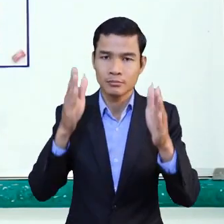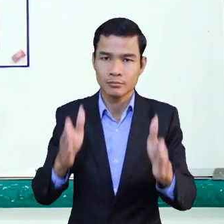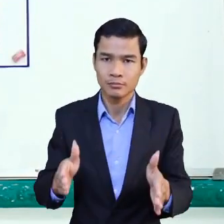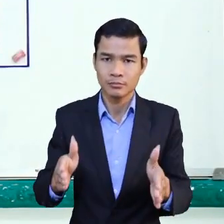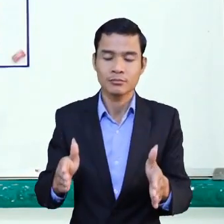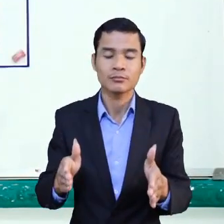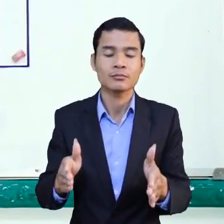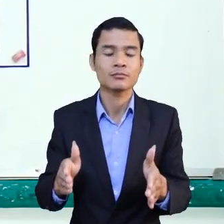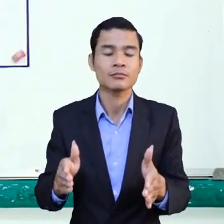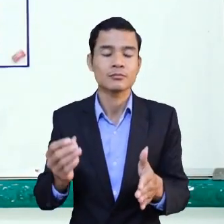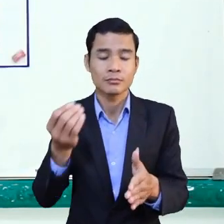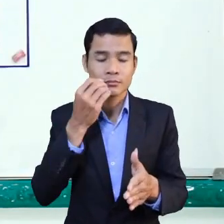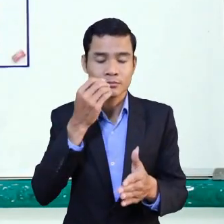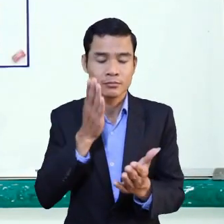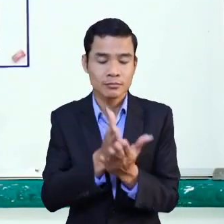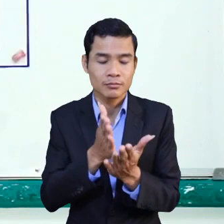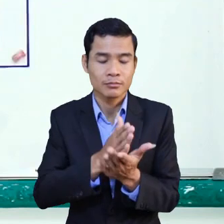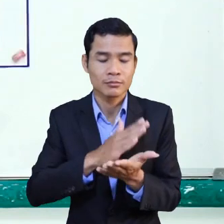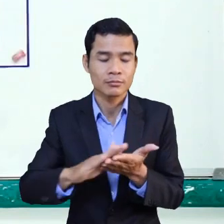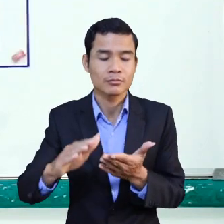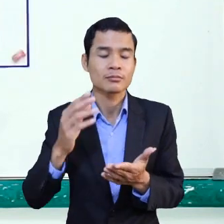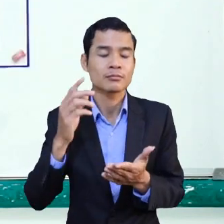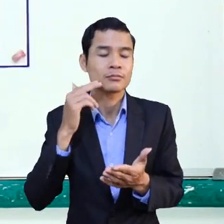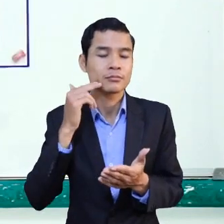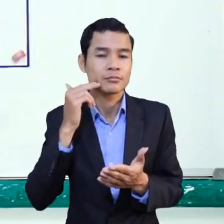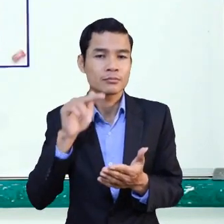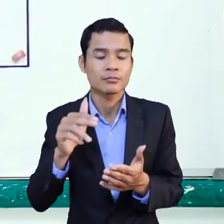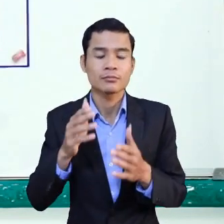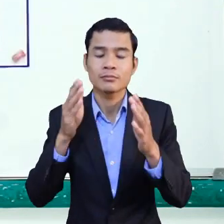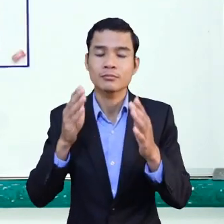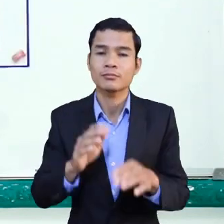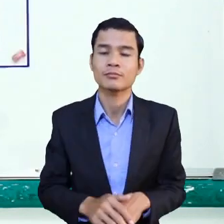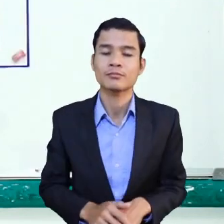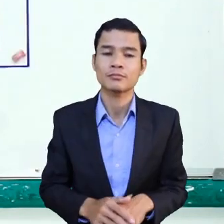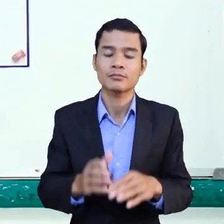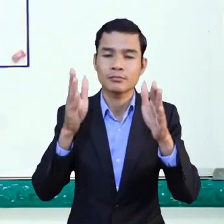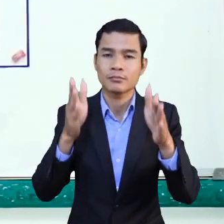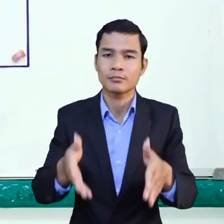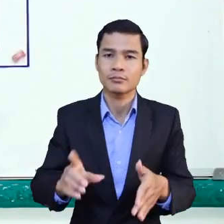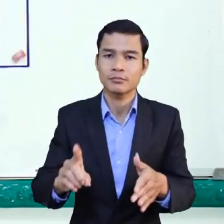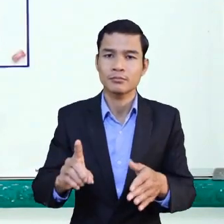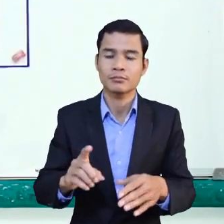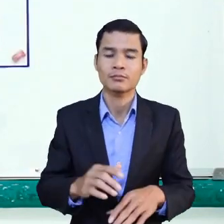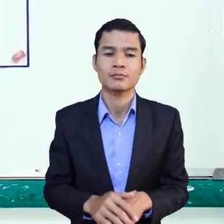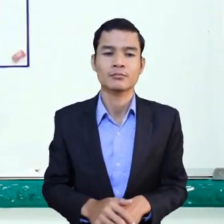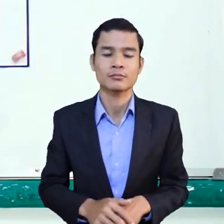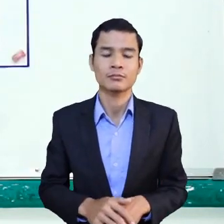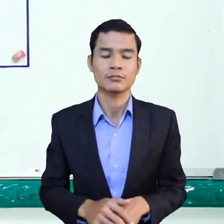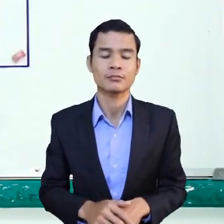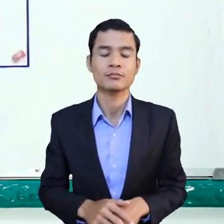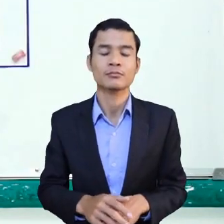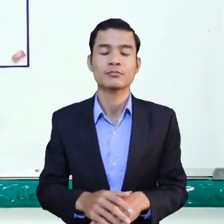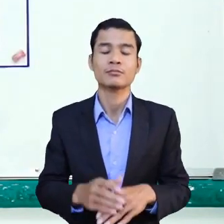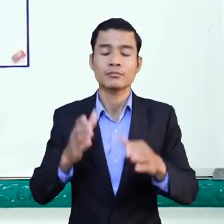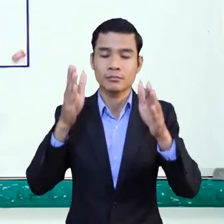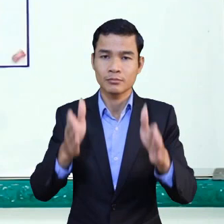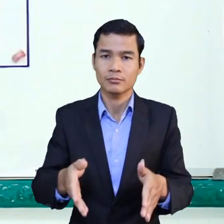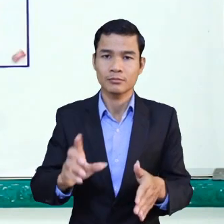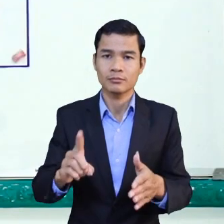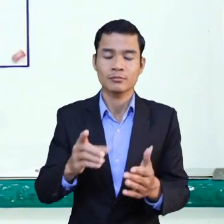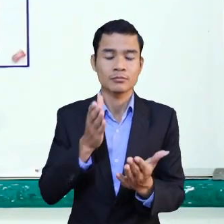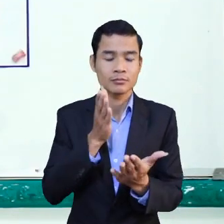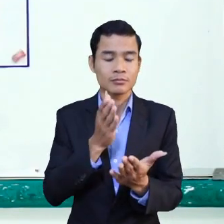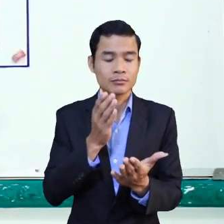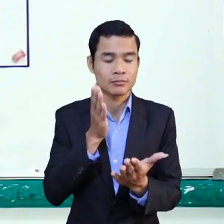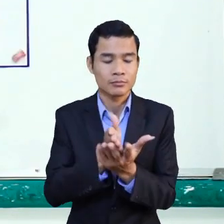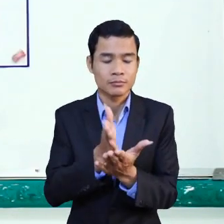ណាឆៃស្វាយទុំចាកូនស្ដាប់ម្ដងទៀតសំណួរទី1តើនរណា